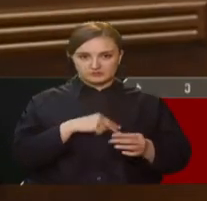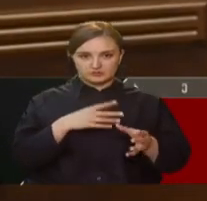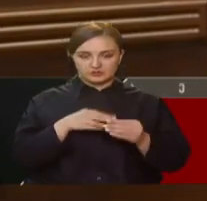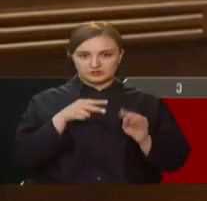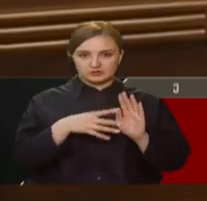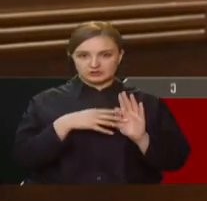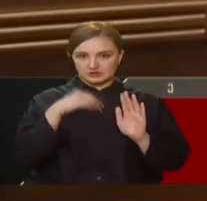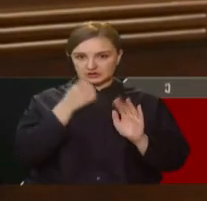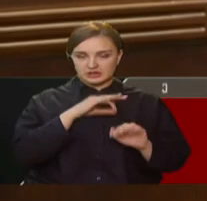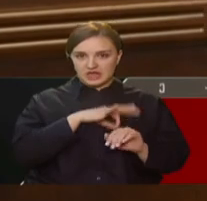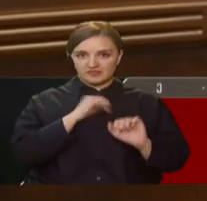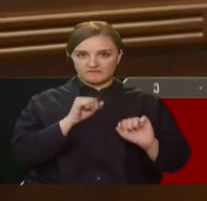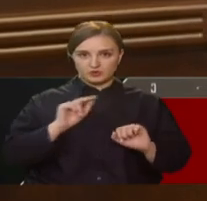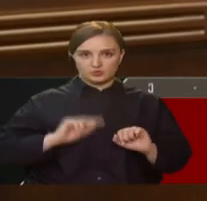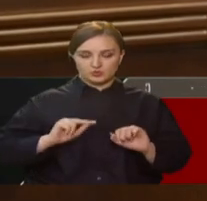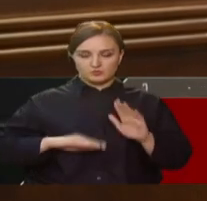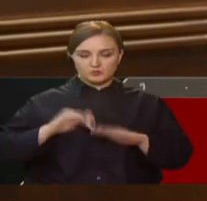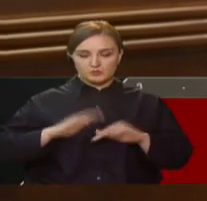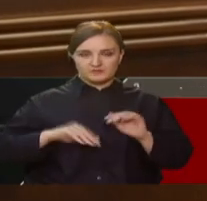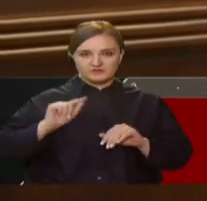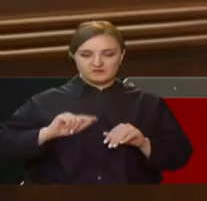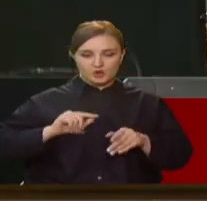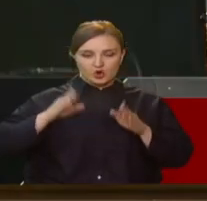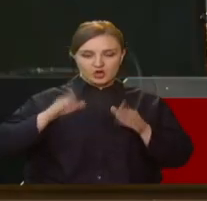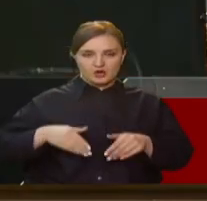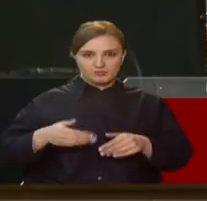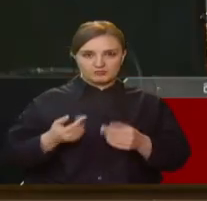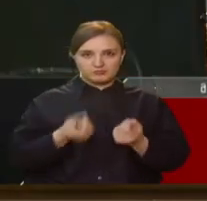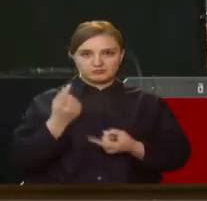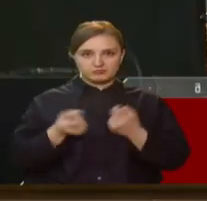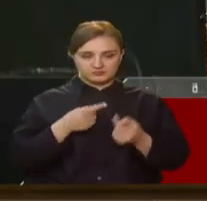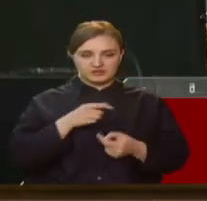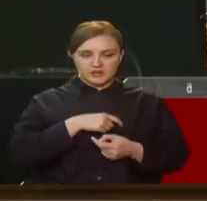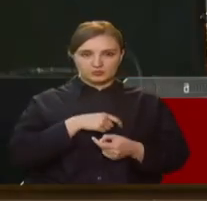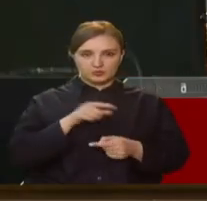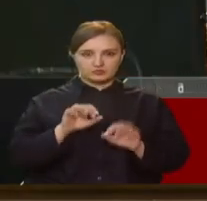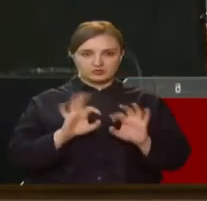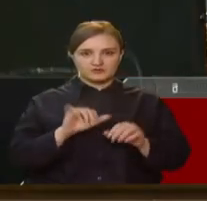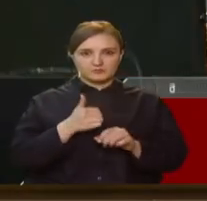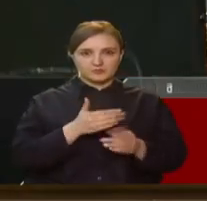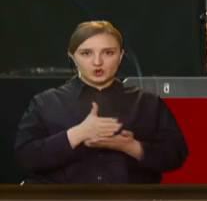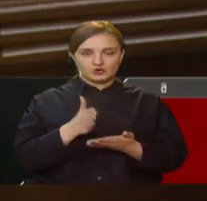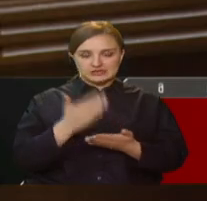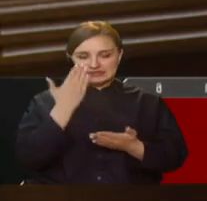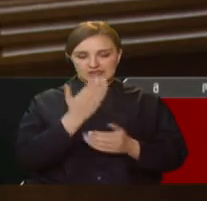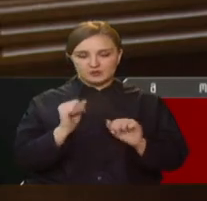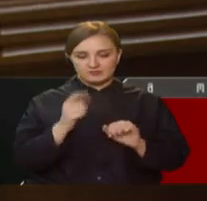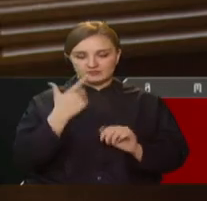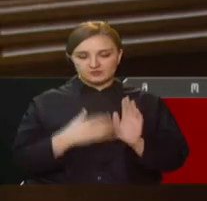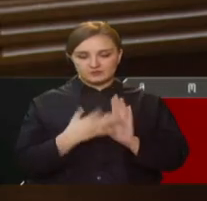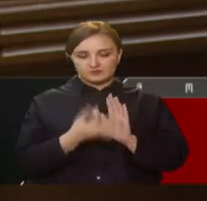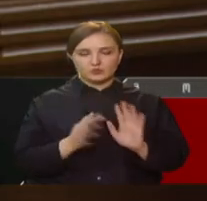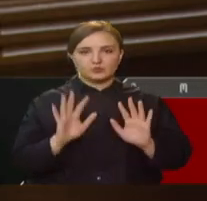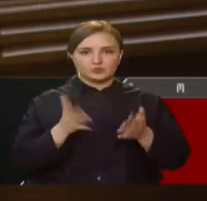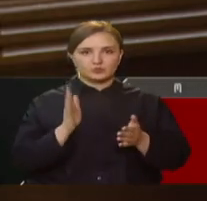2009 წლიდან კი ადვოკატად მუშაობს. პროფესიული ბიოგრაფიის გაცნობის შემდეგ მან დეპუტატებს პრიორიტეტები გააცნო. თქვა, რომ სახალხო დამცველად არჩევის